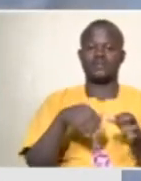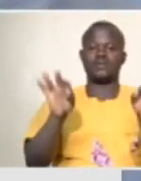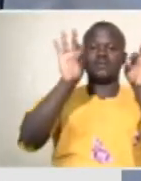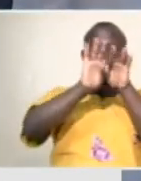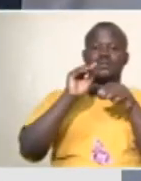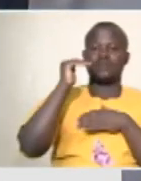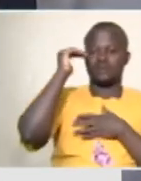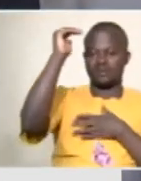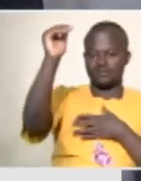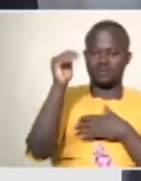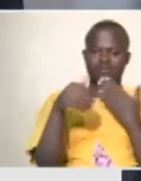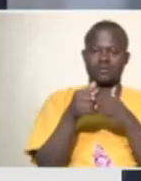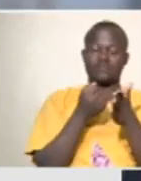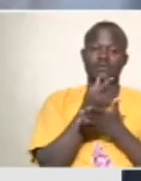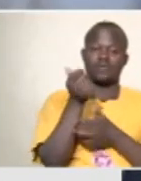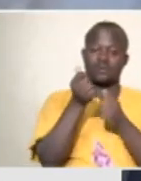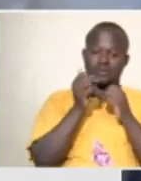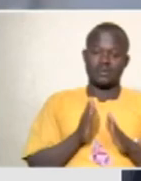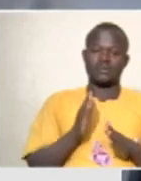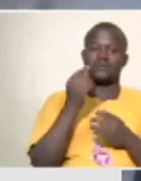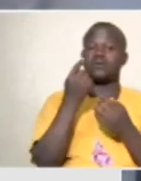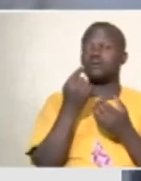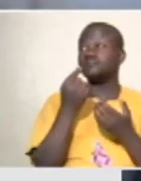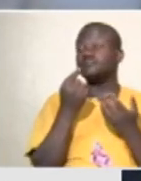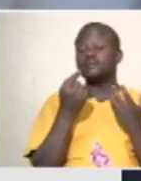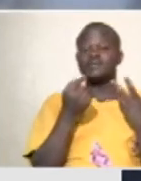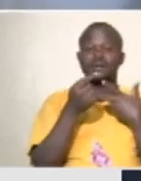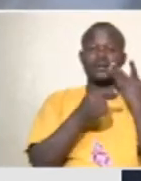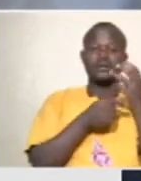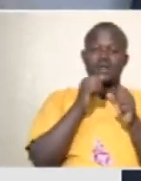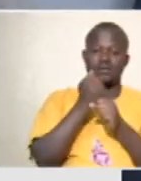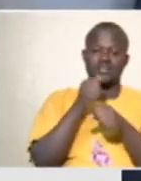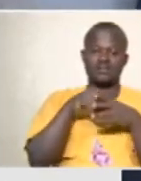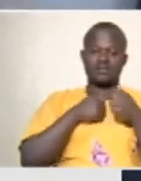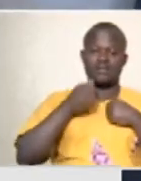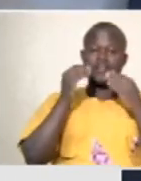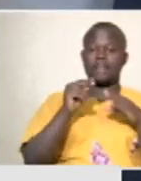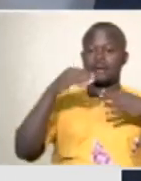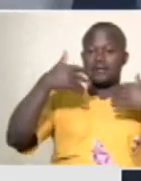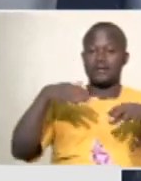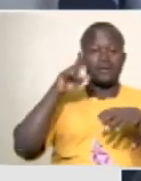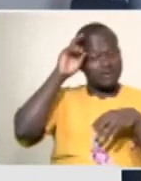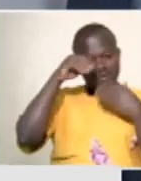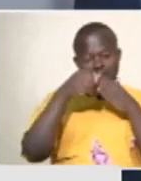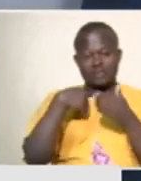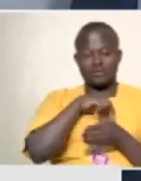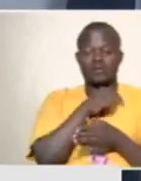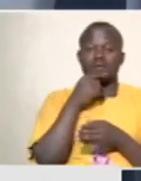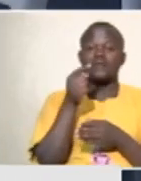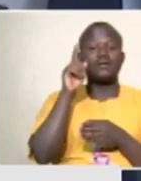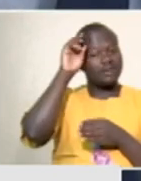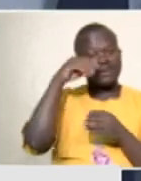kari hejuru bigatuma umukiriya umwe n'umwe avuga ati ibintu byanjye bya made in Rwanda birahenda ukagira ngo reka duhenda n'abatekereza ko ani